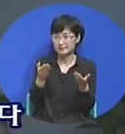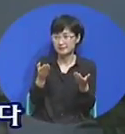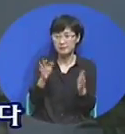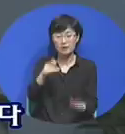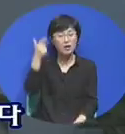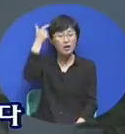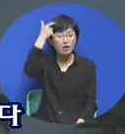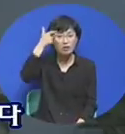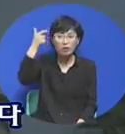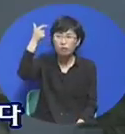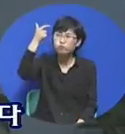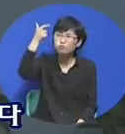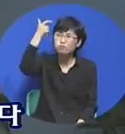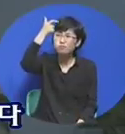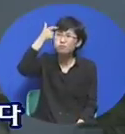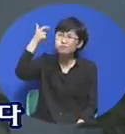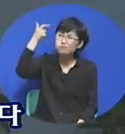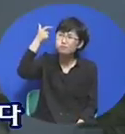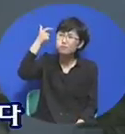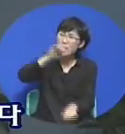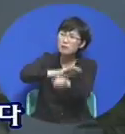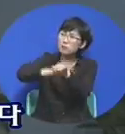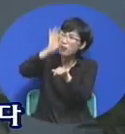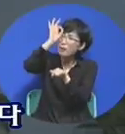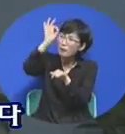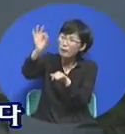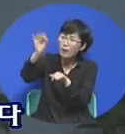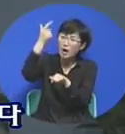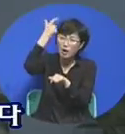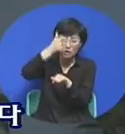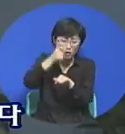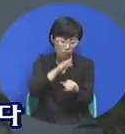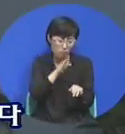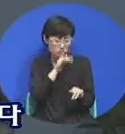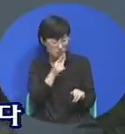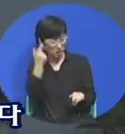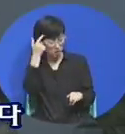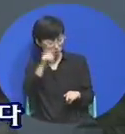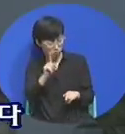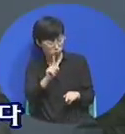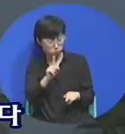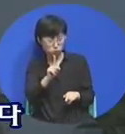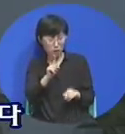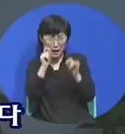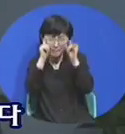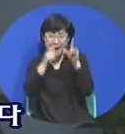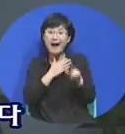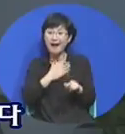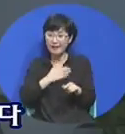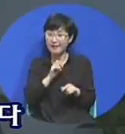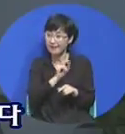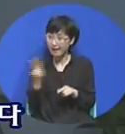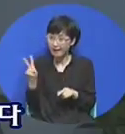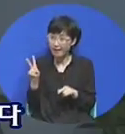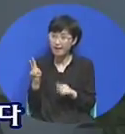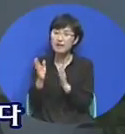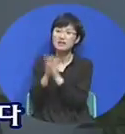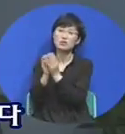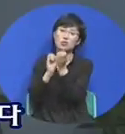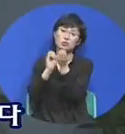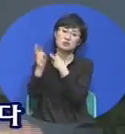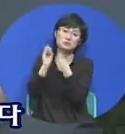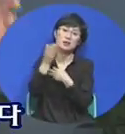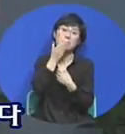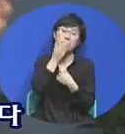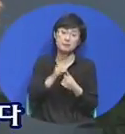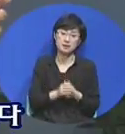여러분이 영적 사실을 제대로 봐야 응답을 제대로 받아요. You can only receive genuine answers once you see the spiritual facts correctly.